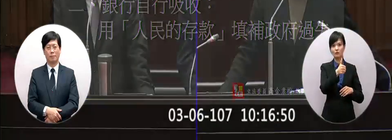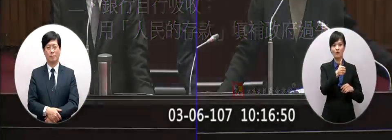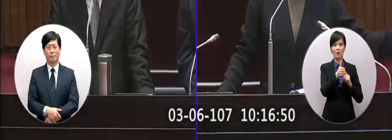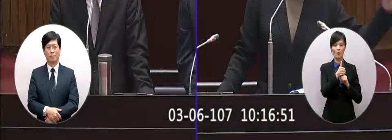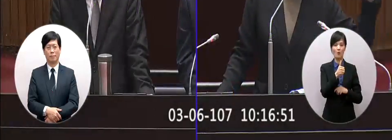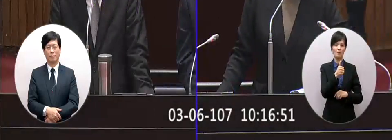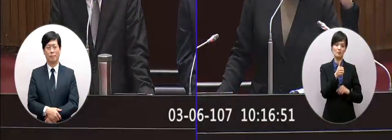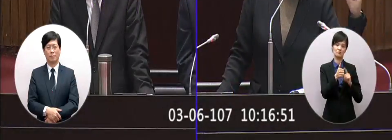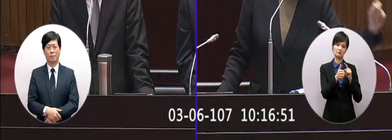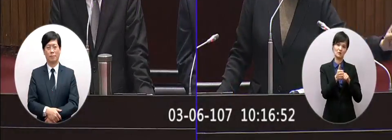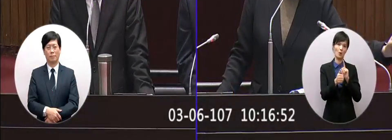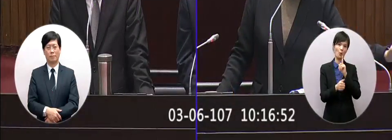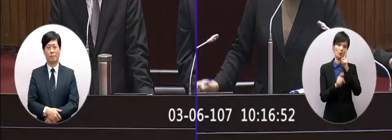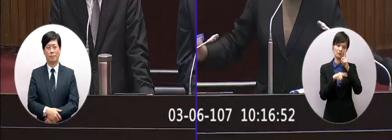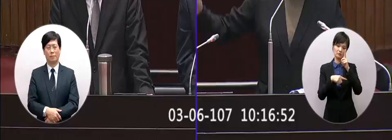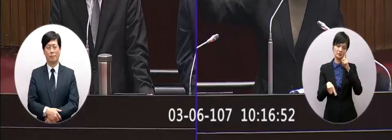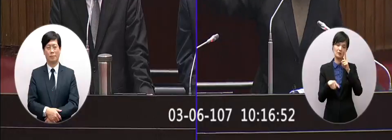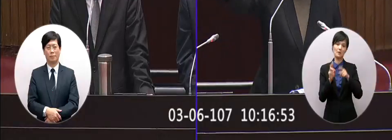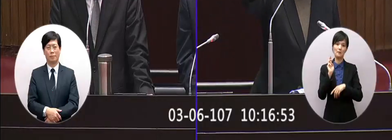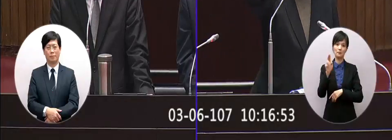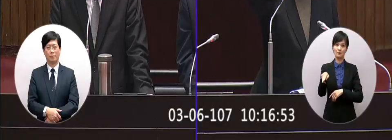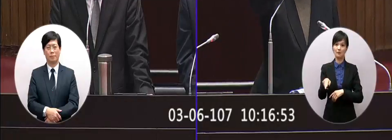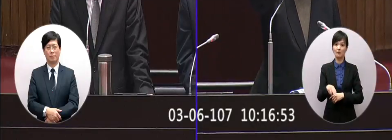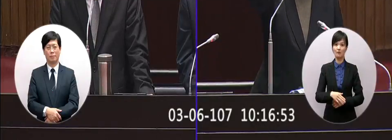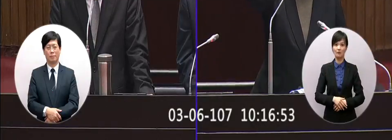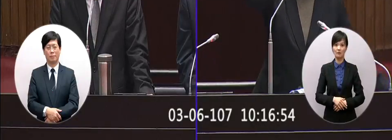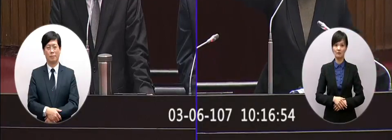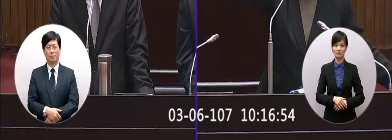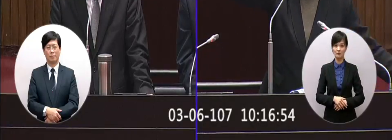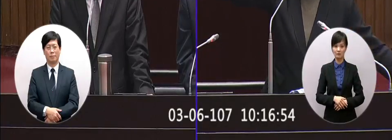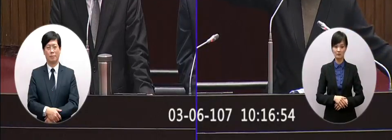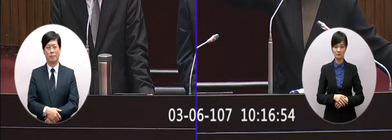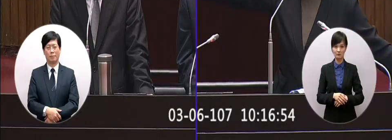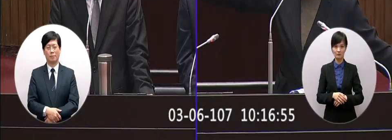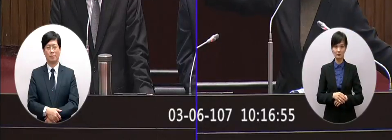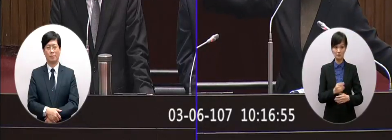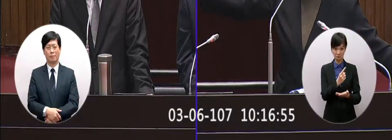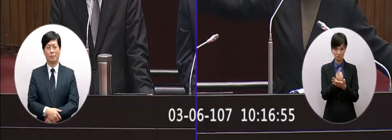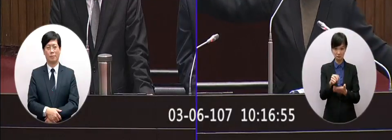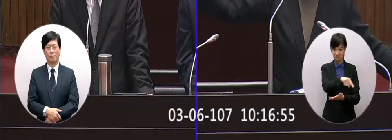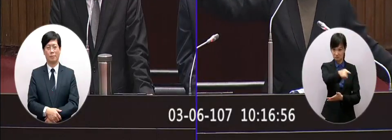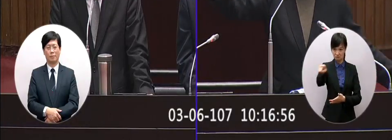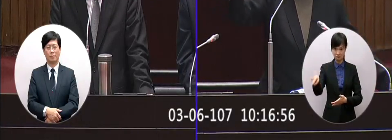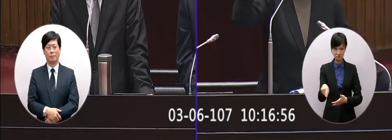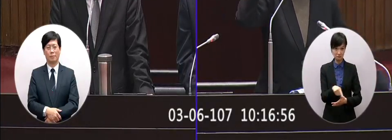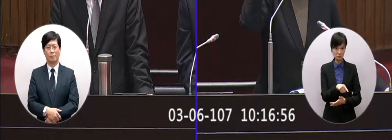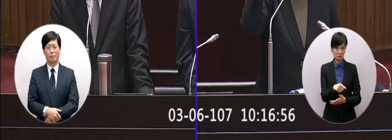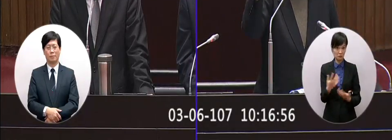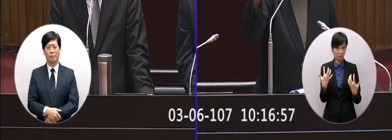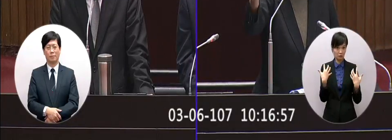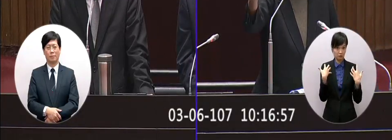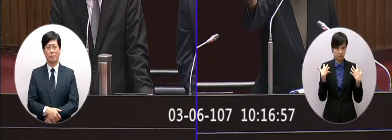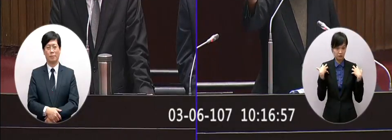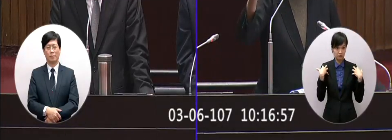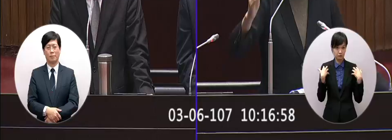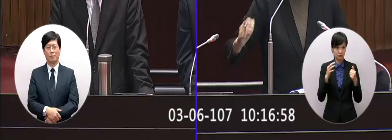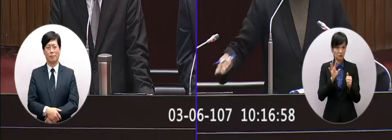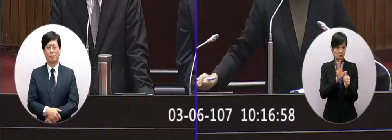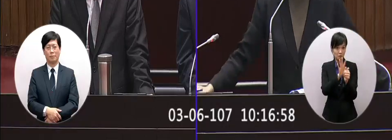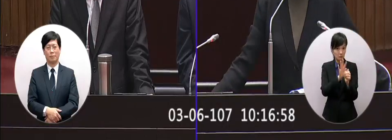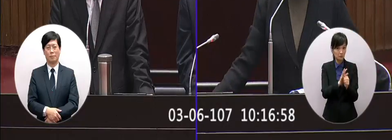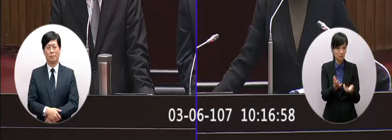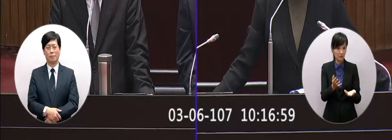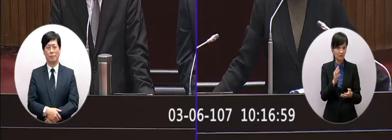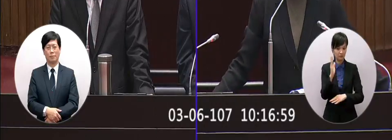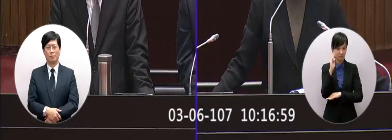的。总统一人交办，在场的大家要为他担起这么多的可能政策上的